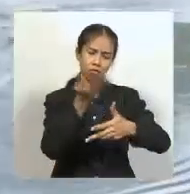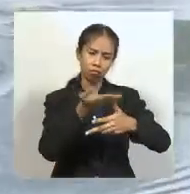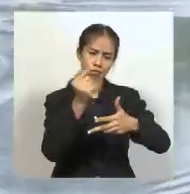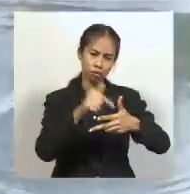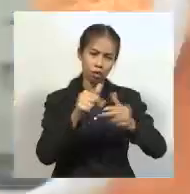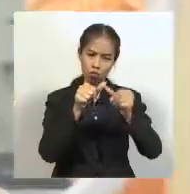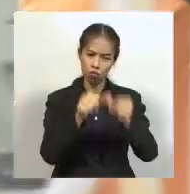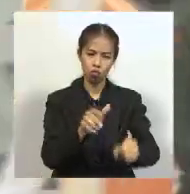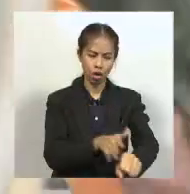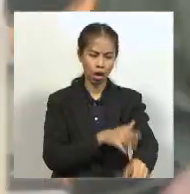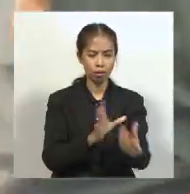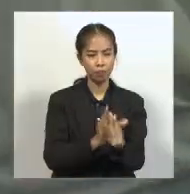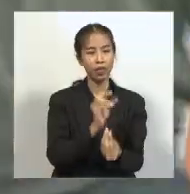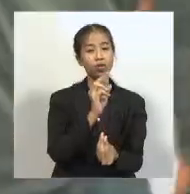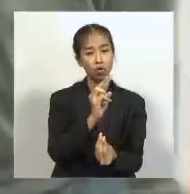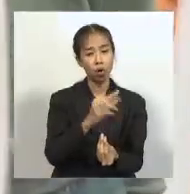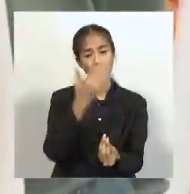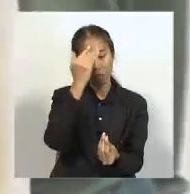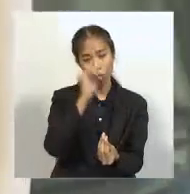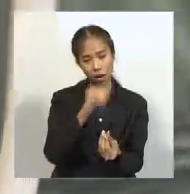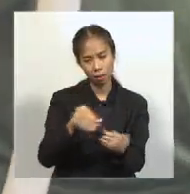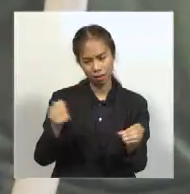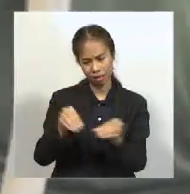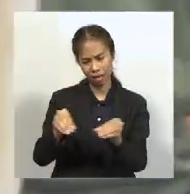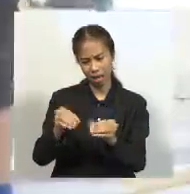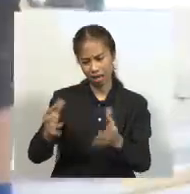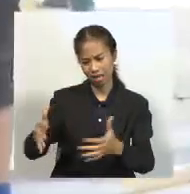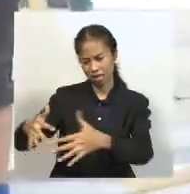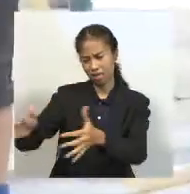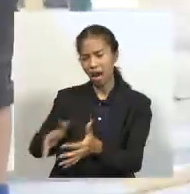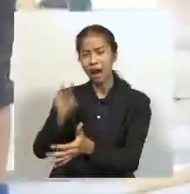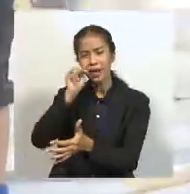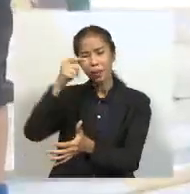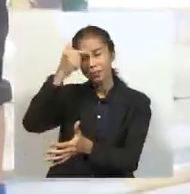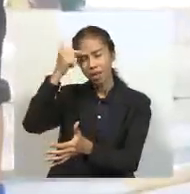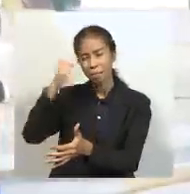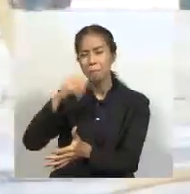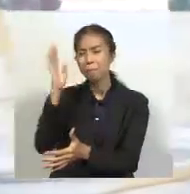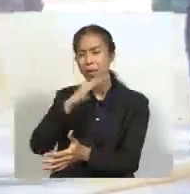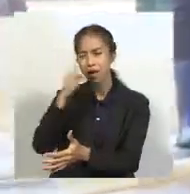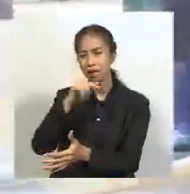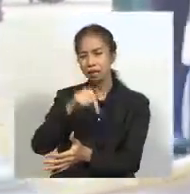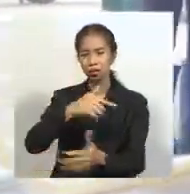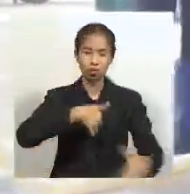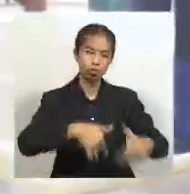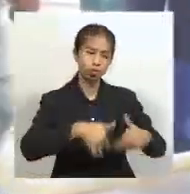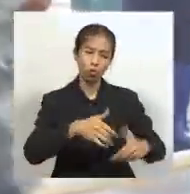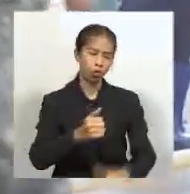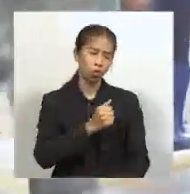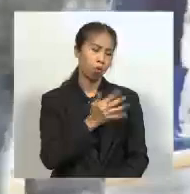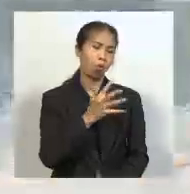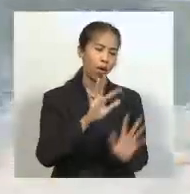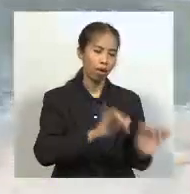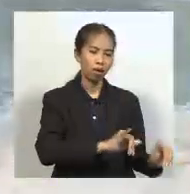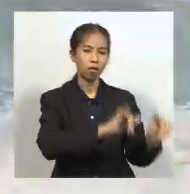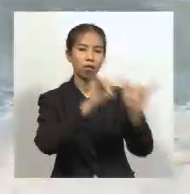ดาห์ส่งกลิ่นเหม็นเนื่องจากบริเวณดังกล่าวอยู่ใกล้กับบ่อบำบัดน้ำเสียครับทำให้ชาวบ้านต้องย้ายออกเพราะว่าทนกลิ่นเหม็นเนี่ยไม่